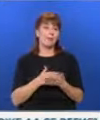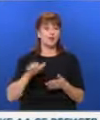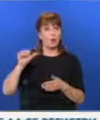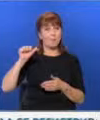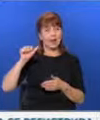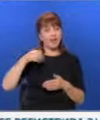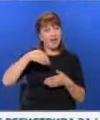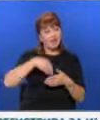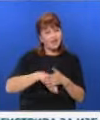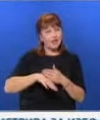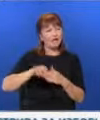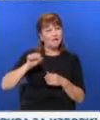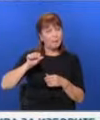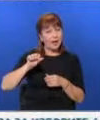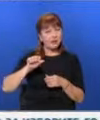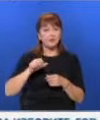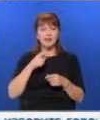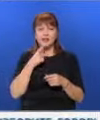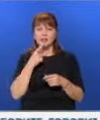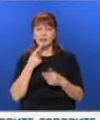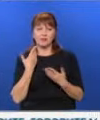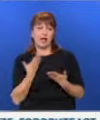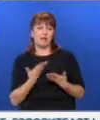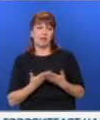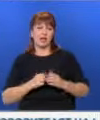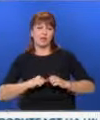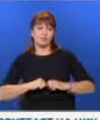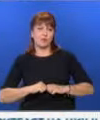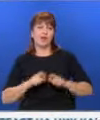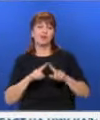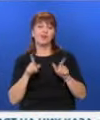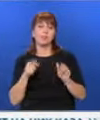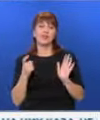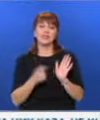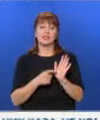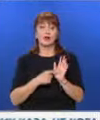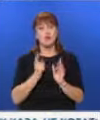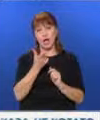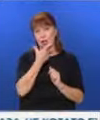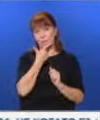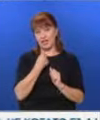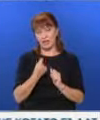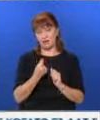особено вътре в партиите да се разполагат в рамките на закона и приличието. За